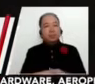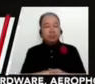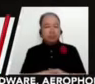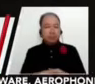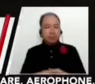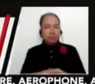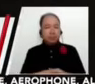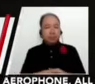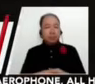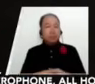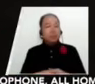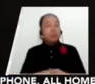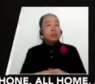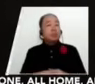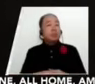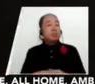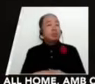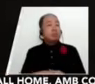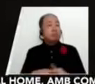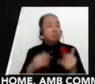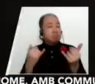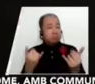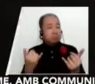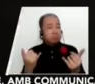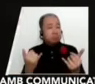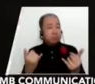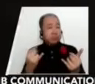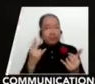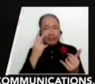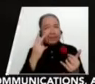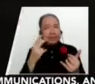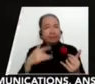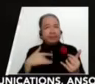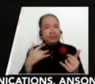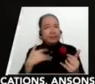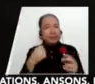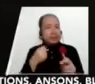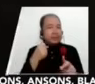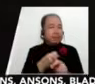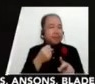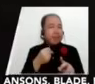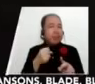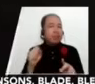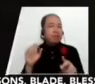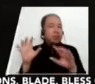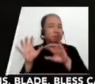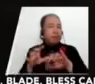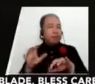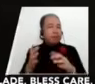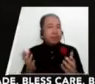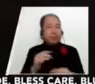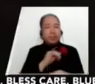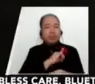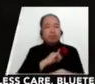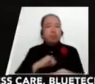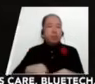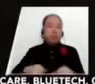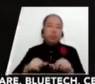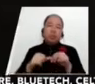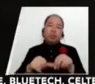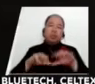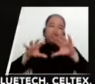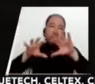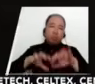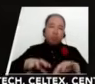Emil, sa mga oras nga na ito, ramdam na ang epekto ni Bagyong Christine sa probinsya ng Isabela. Tuloy-tuloy na ang buhos ng ulan na may kasamang malakas na